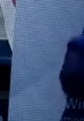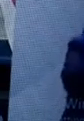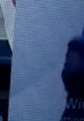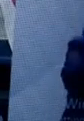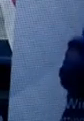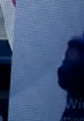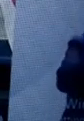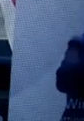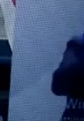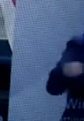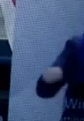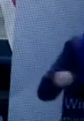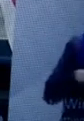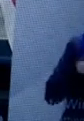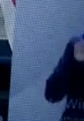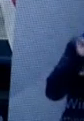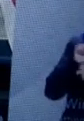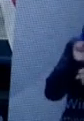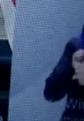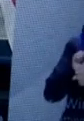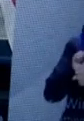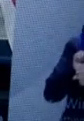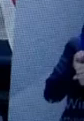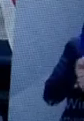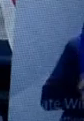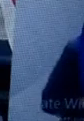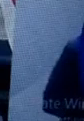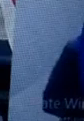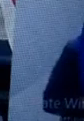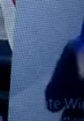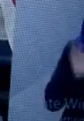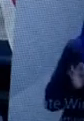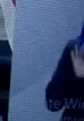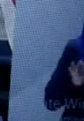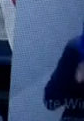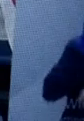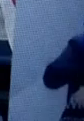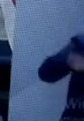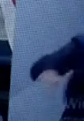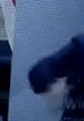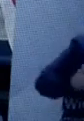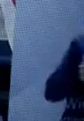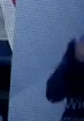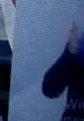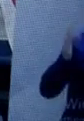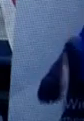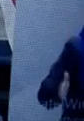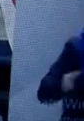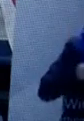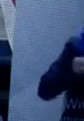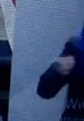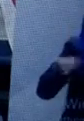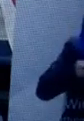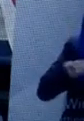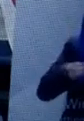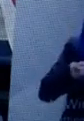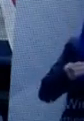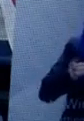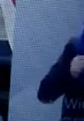tempat kerja. Jika saudara dan saudari semua terus berdisiplin dan